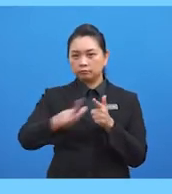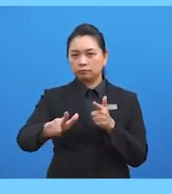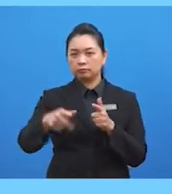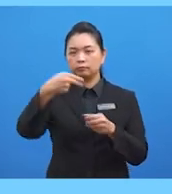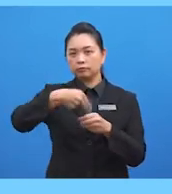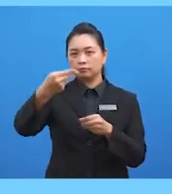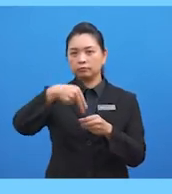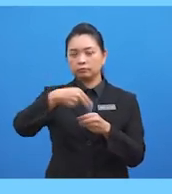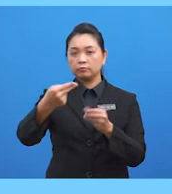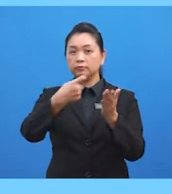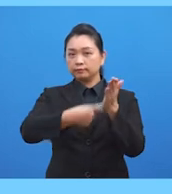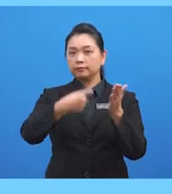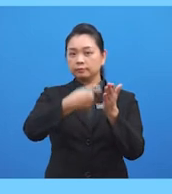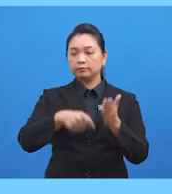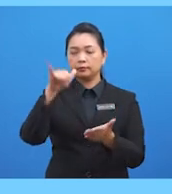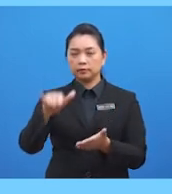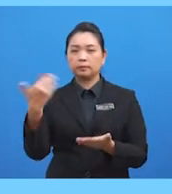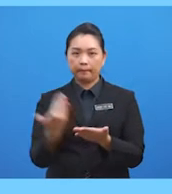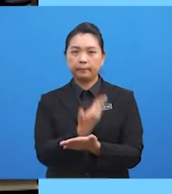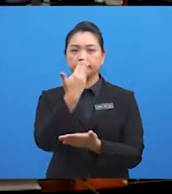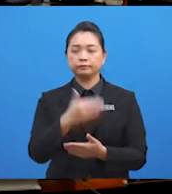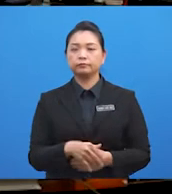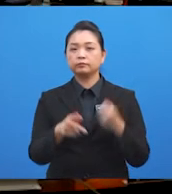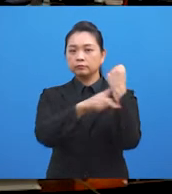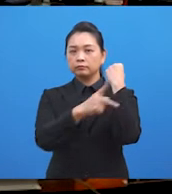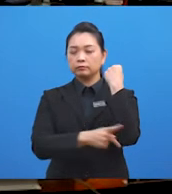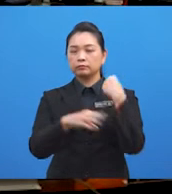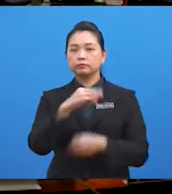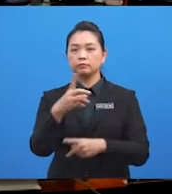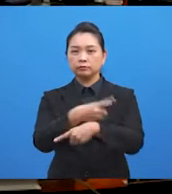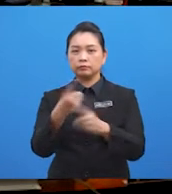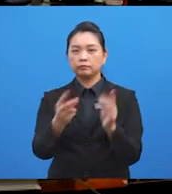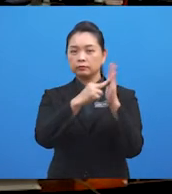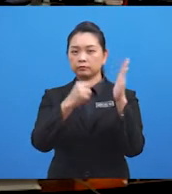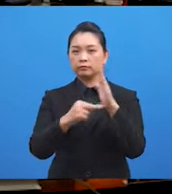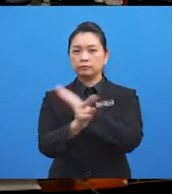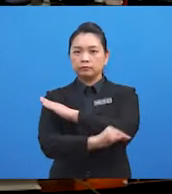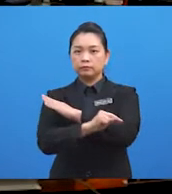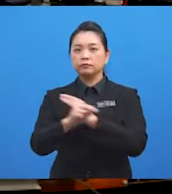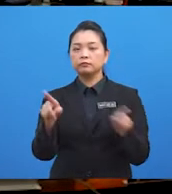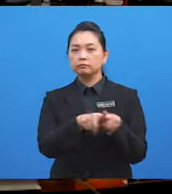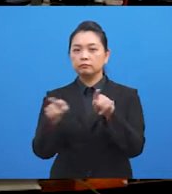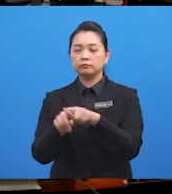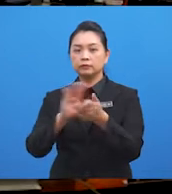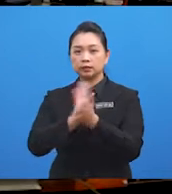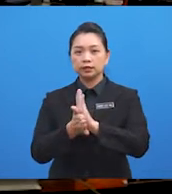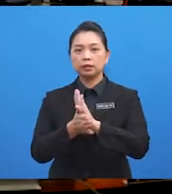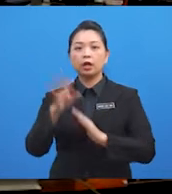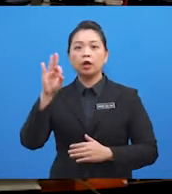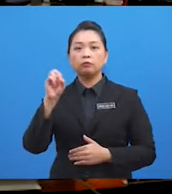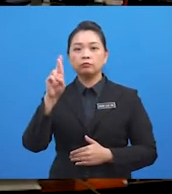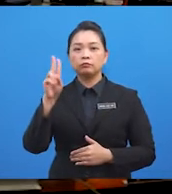meluluskan hasil-hasil cukai yang baru. Parlimen dan Dewan Undangan Negeri juga menjadi forum